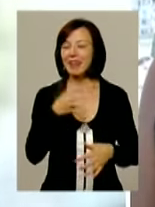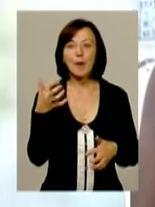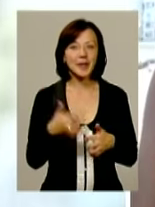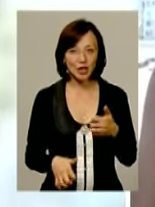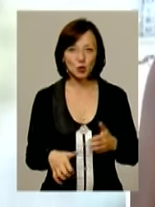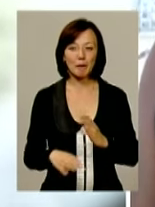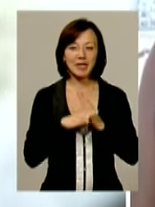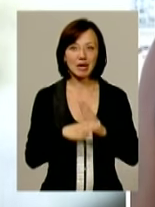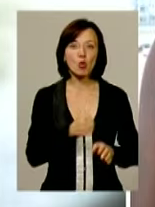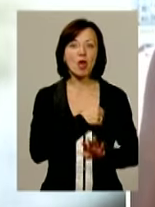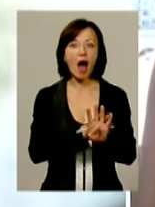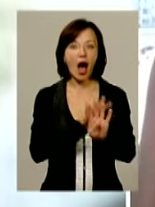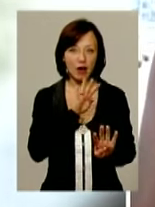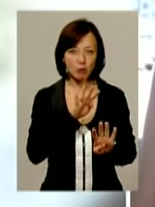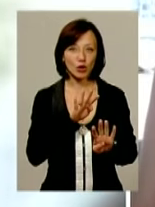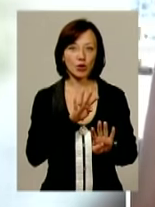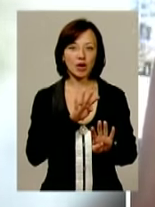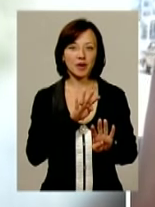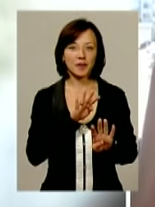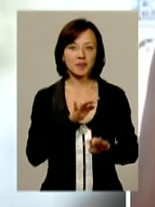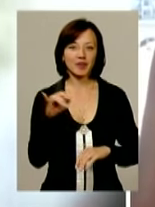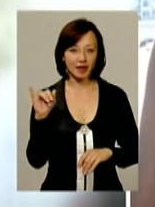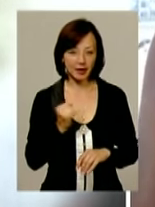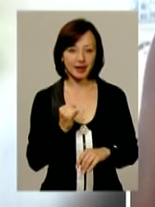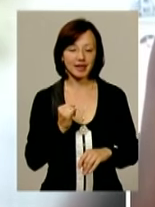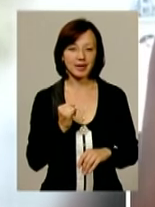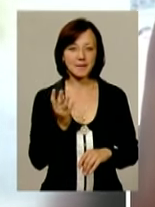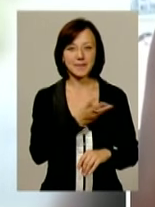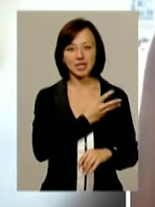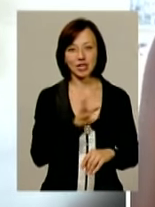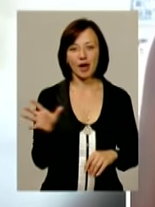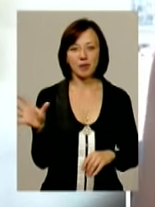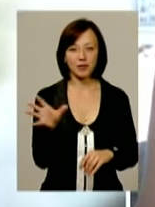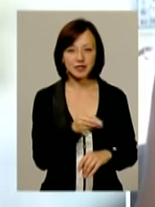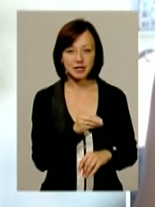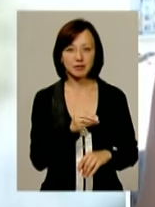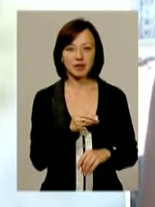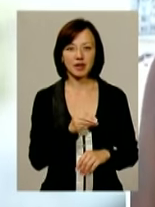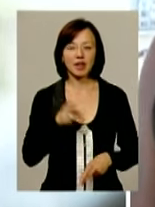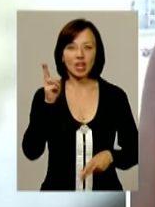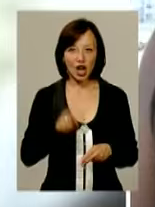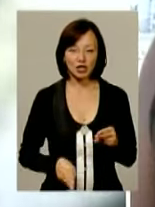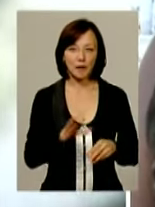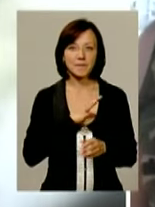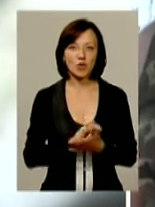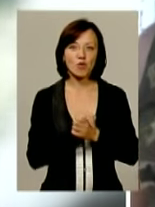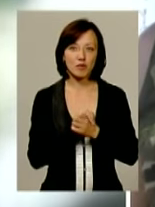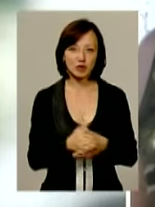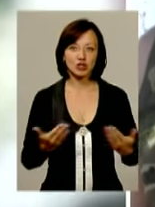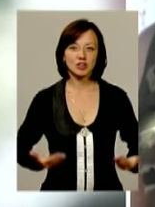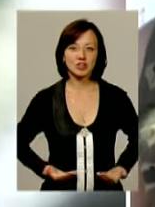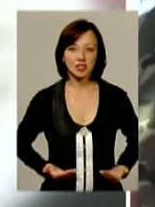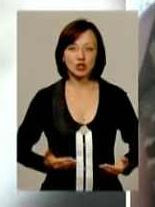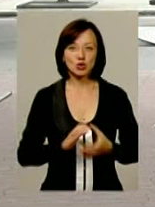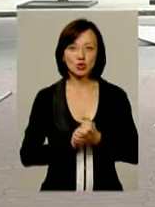підтримують армію, підтримують медицину військову. І бажаємо всім, щоб вже настав нарешті мир, і всі всі жили дружньо і